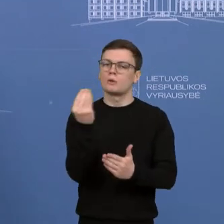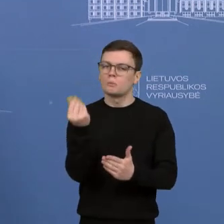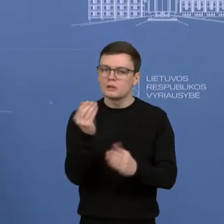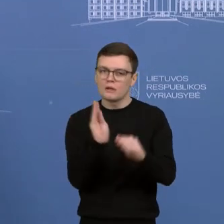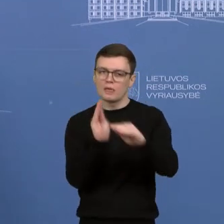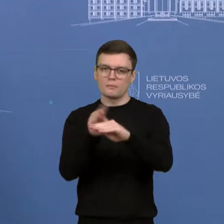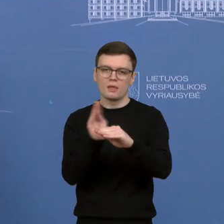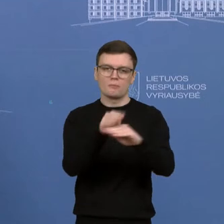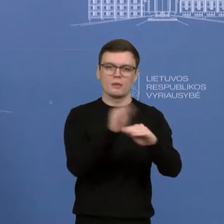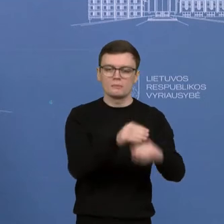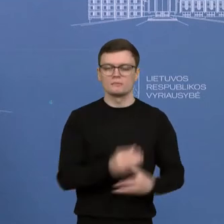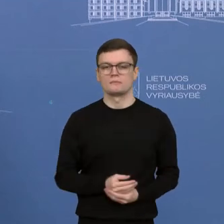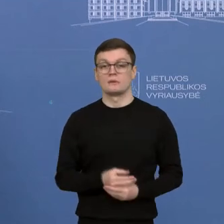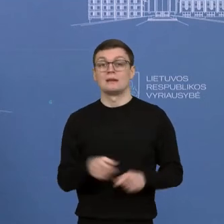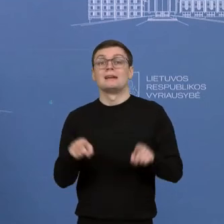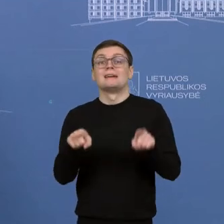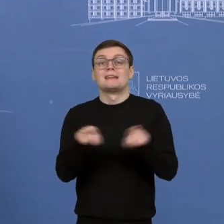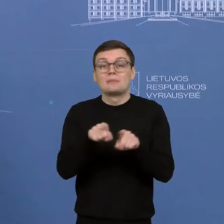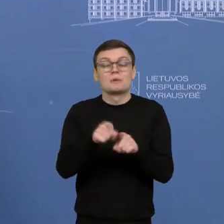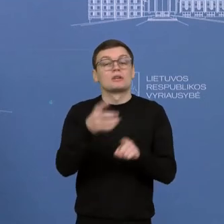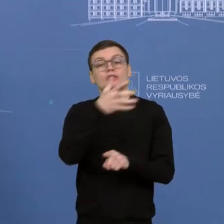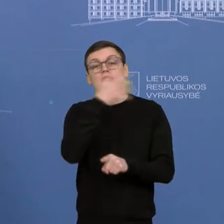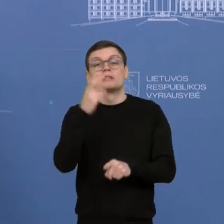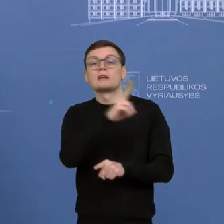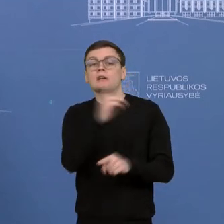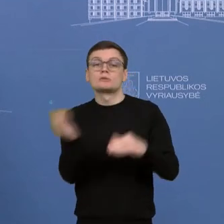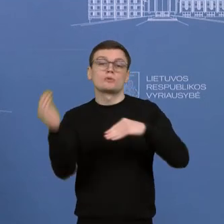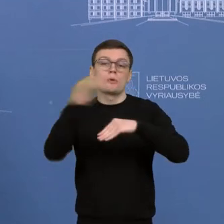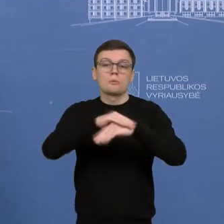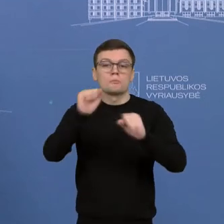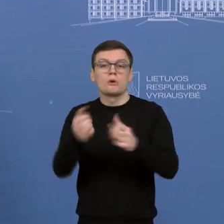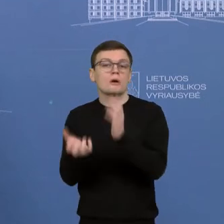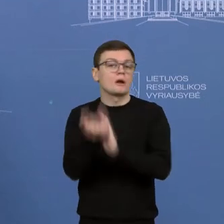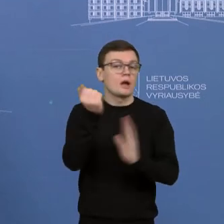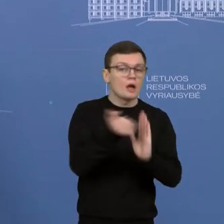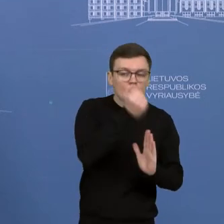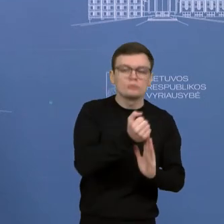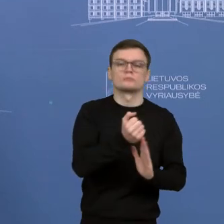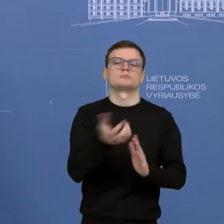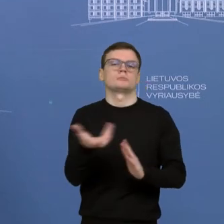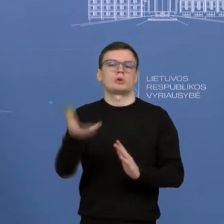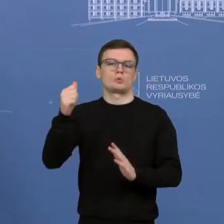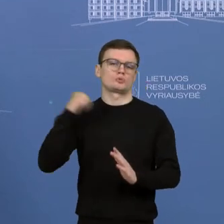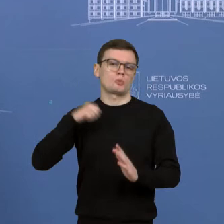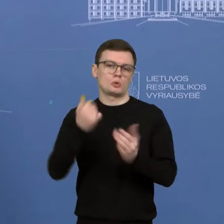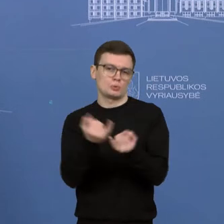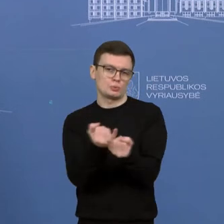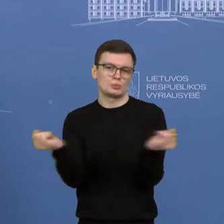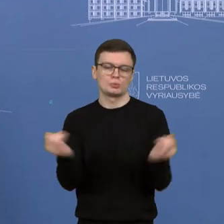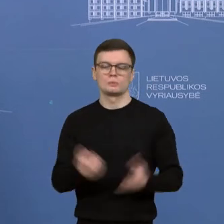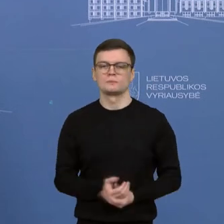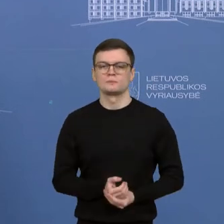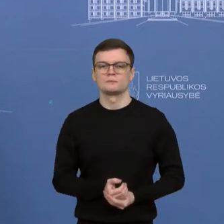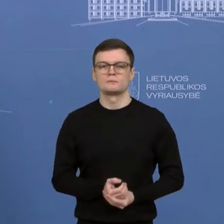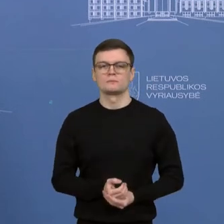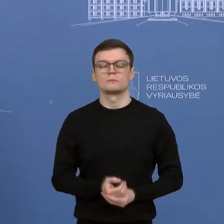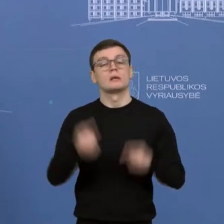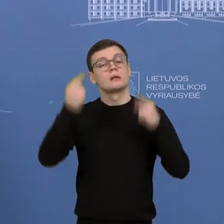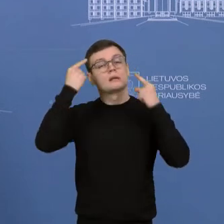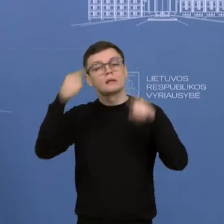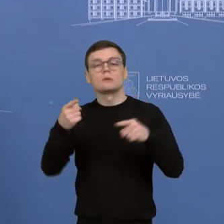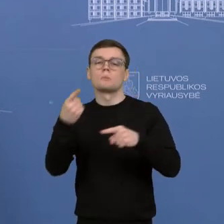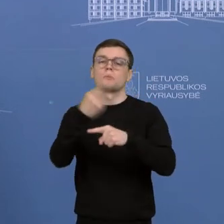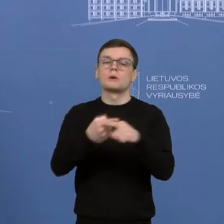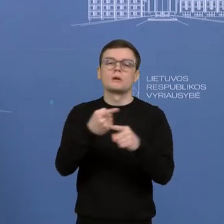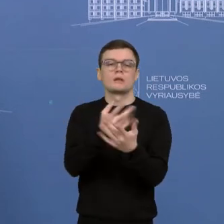pat šildymo kompensacijų gavėjų rato praplėtimas. Taip pat yra siūlomos kitos priemonės, kurios yra